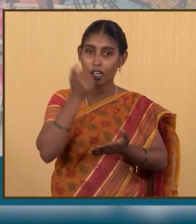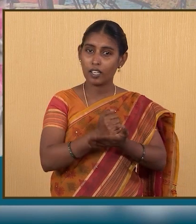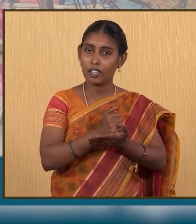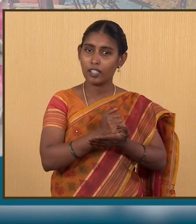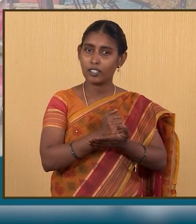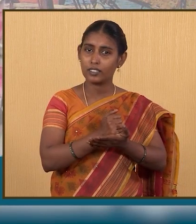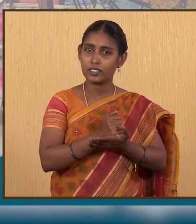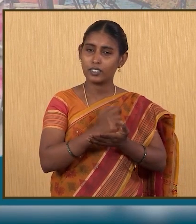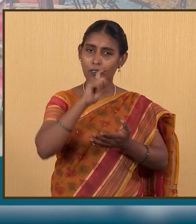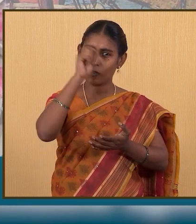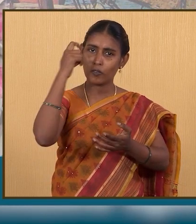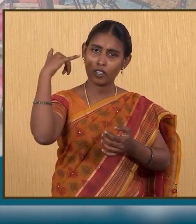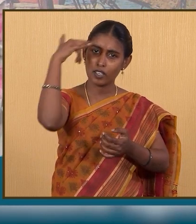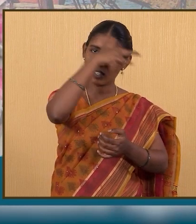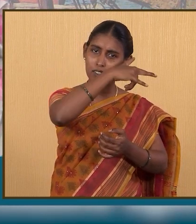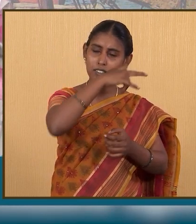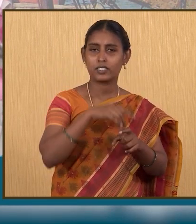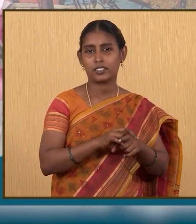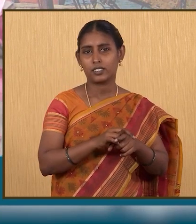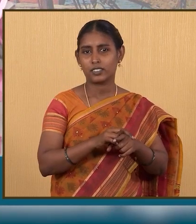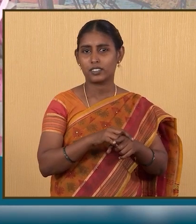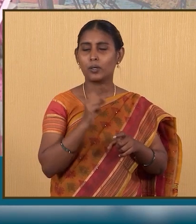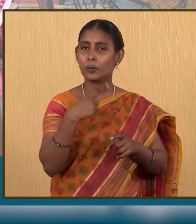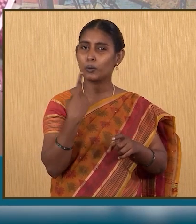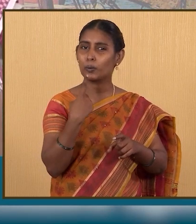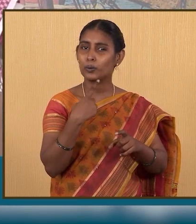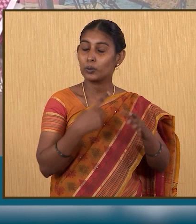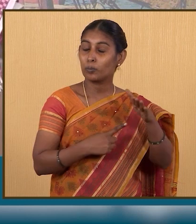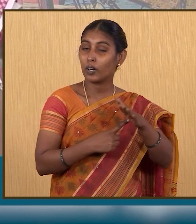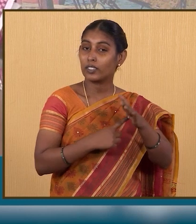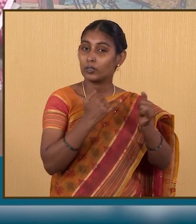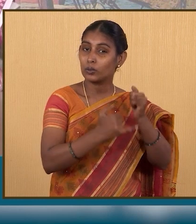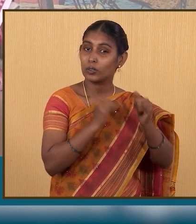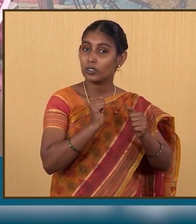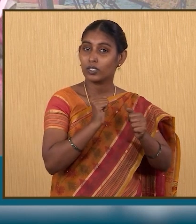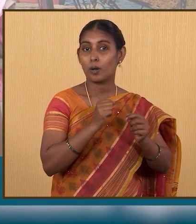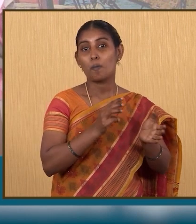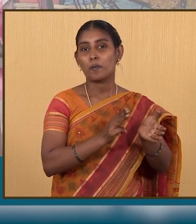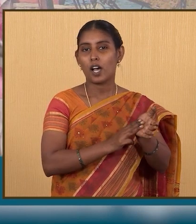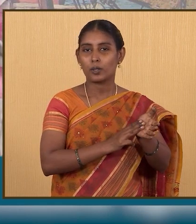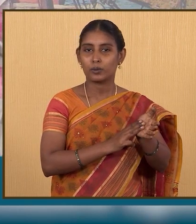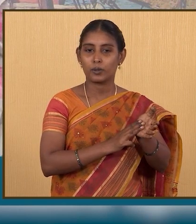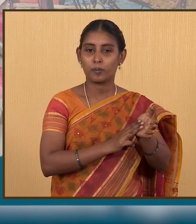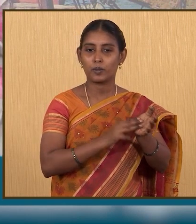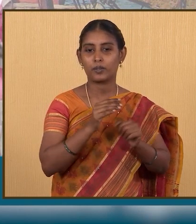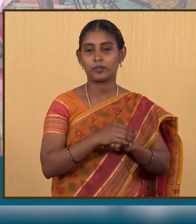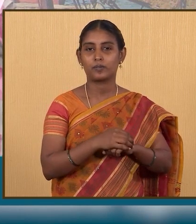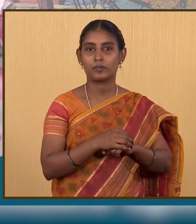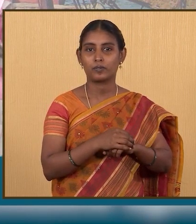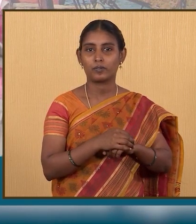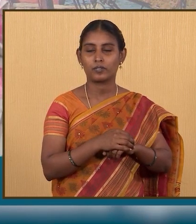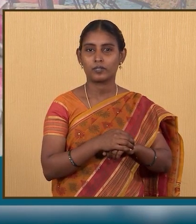எழுதப்பட்ட ஆதாரங்களில் வெளிநாட்டு பயணிகளோட குறிப்புகள் சொன்னோம் இல்லையா, அதில் முக்கியமான குறிப்பு யாரோடையது, மார்க்கோ